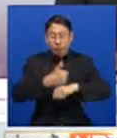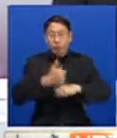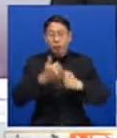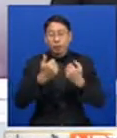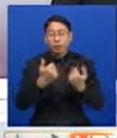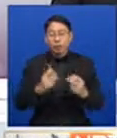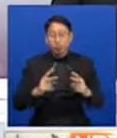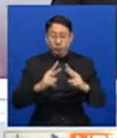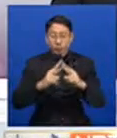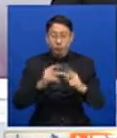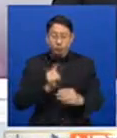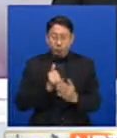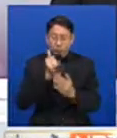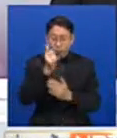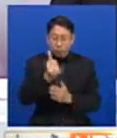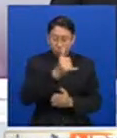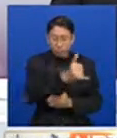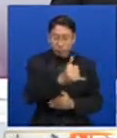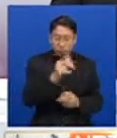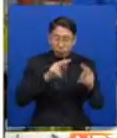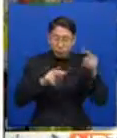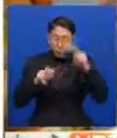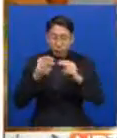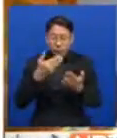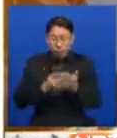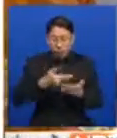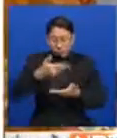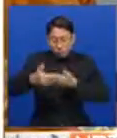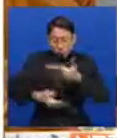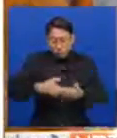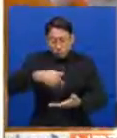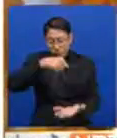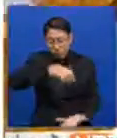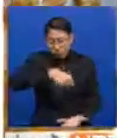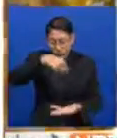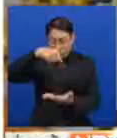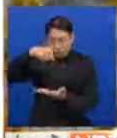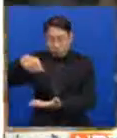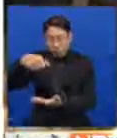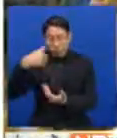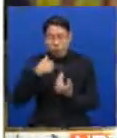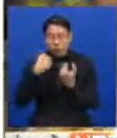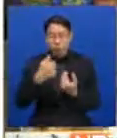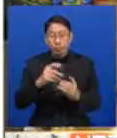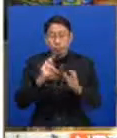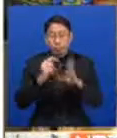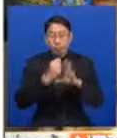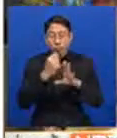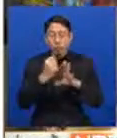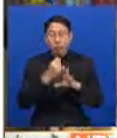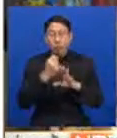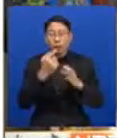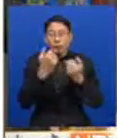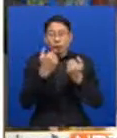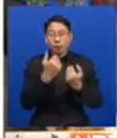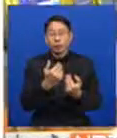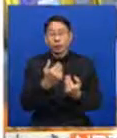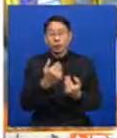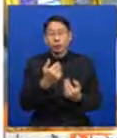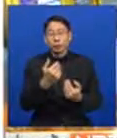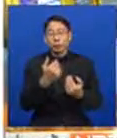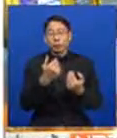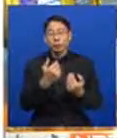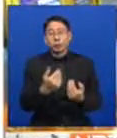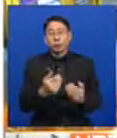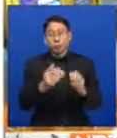รัฐมนตรีค่ะก็ลงพื้นที่ตรวจการจำหน่ายชุดสังฆทานแล้วก็ชุดไทยธรรมนะคะบริเวณตลาดยิ่งเจริญสำบริเวณสะพาน